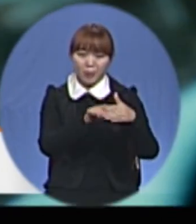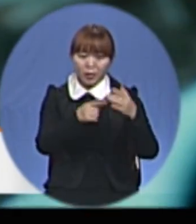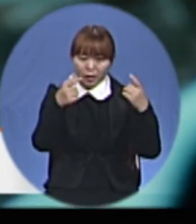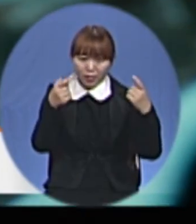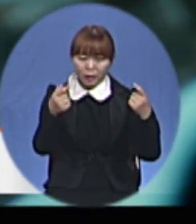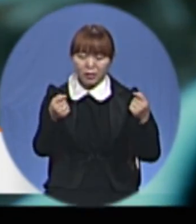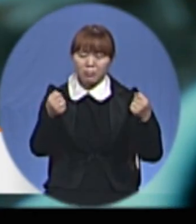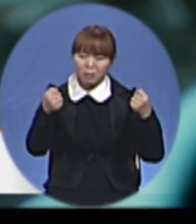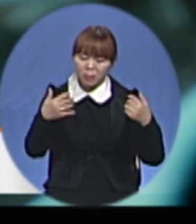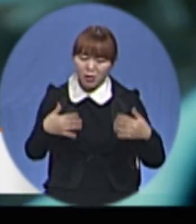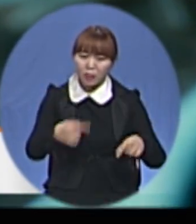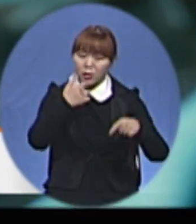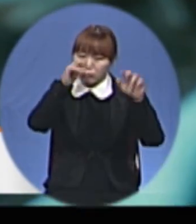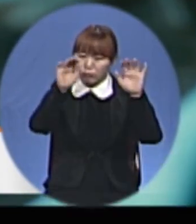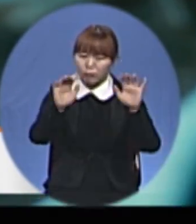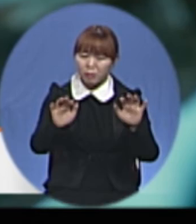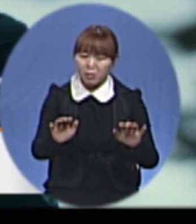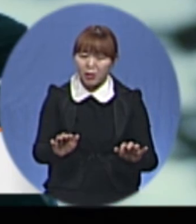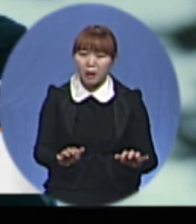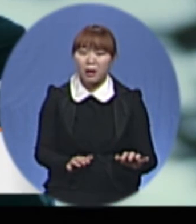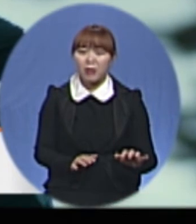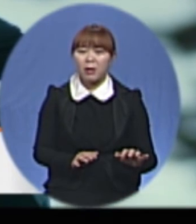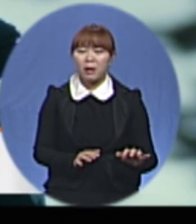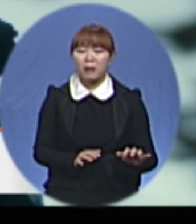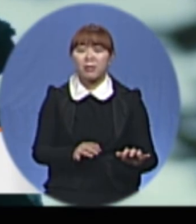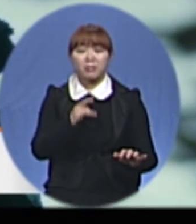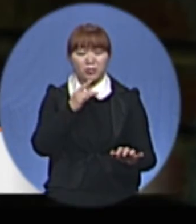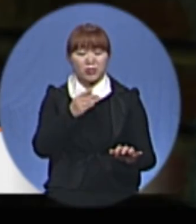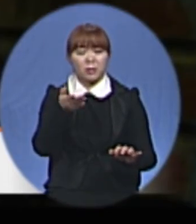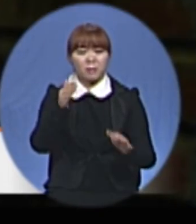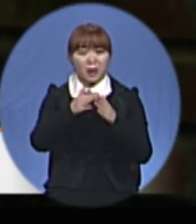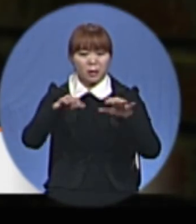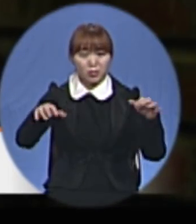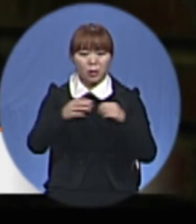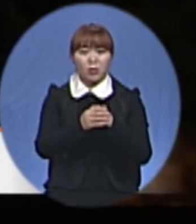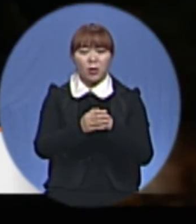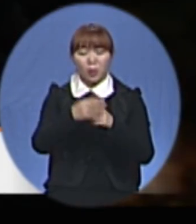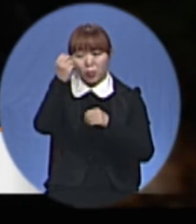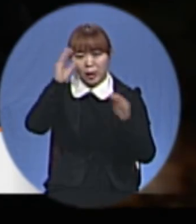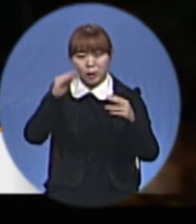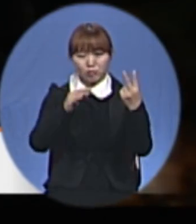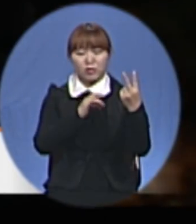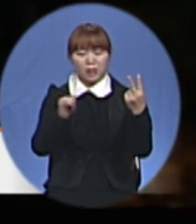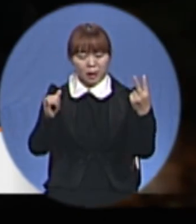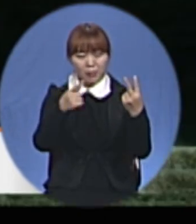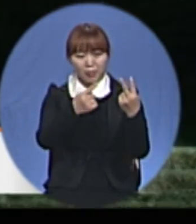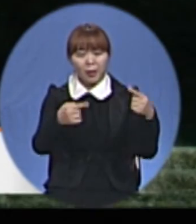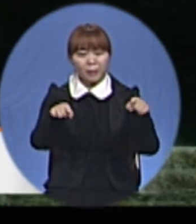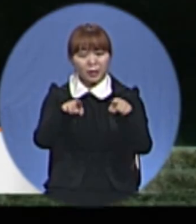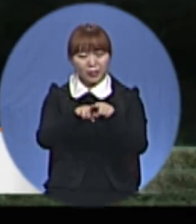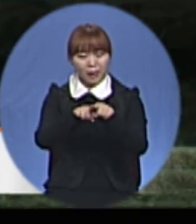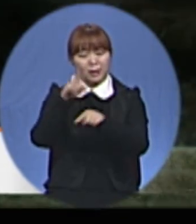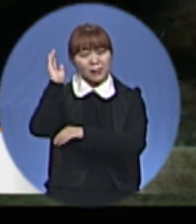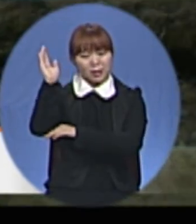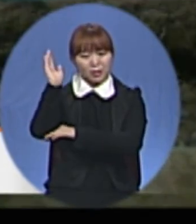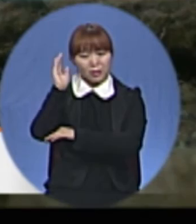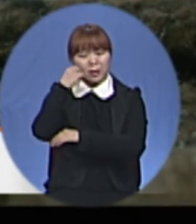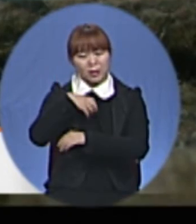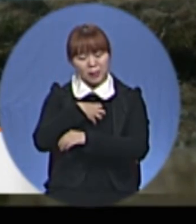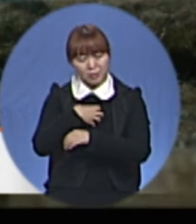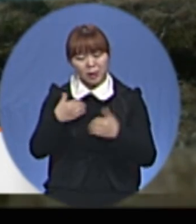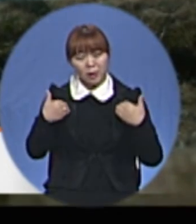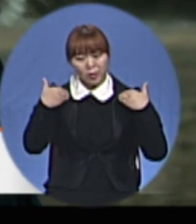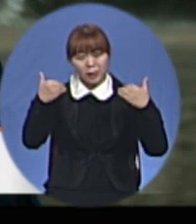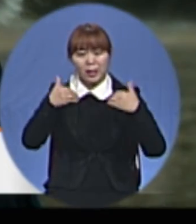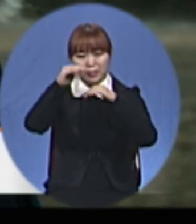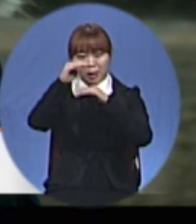같은 힘없는 눈발밖에 흩날리지 않는 마을에서 두 고등학생이 만나 일어나는 이야기를 그린 슬픈 성장